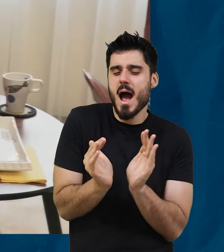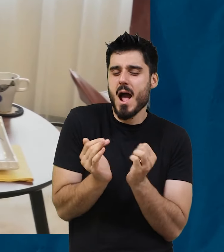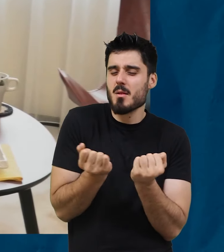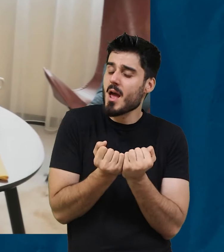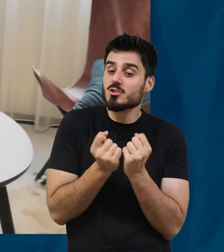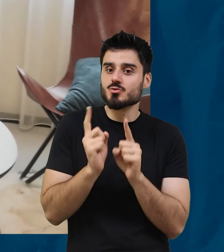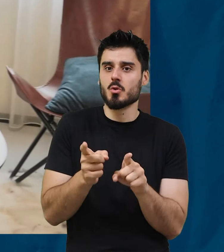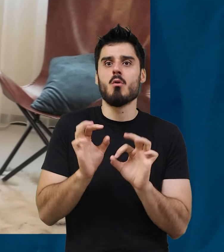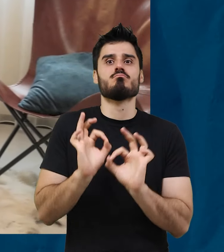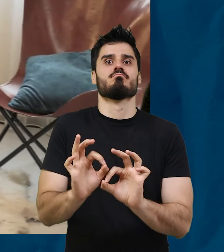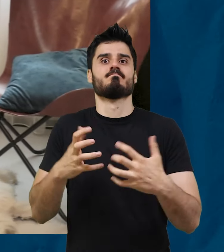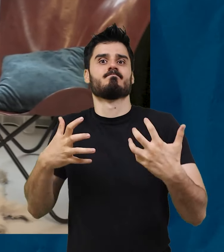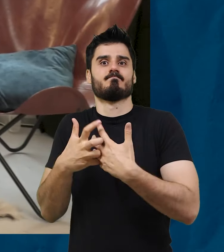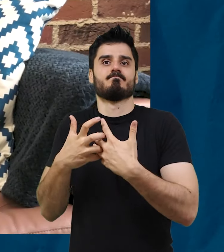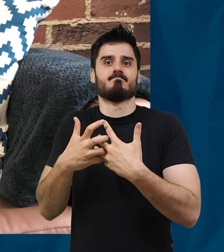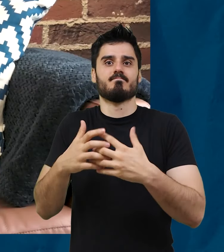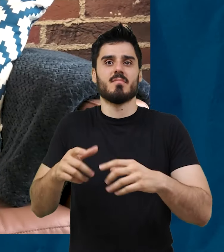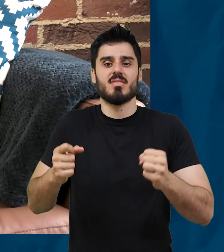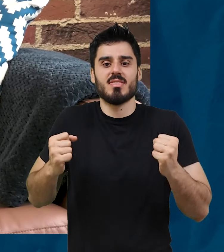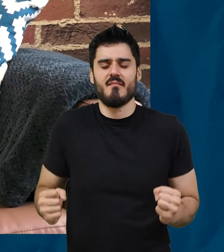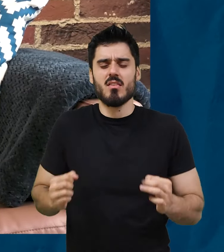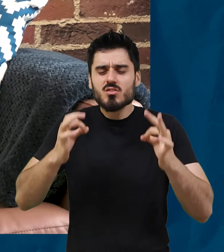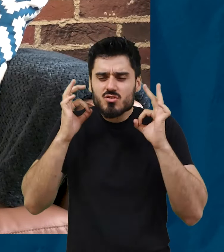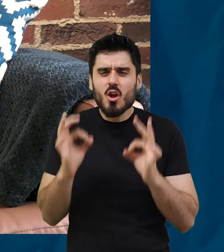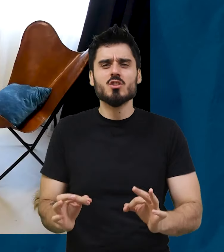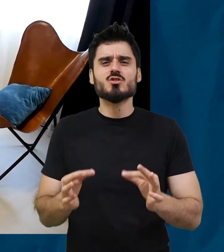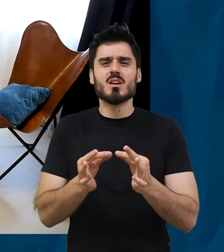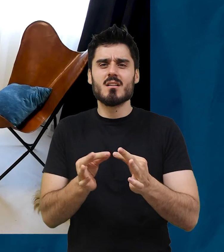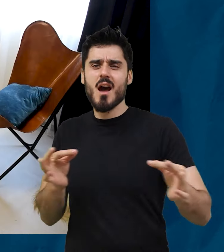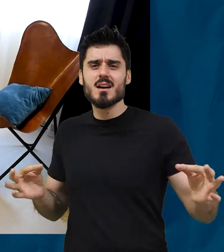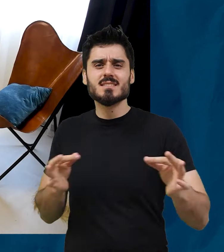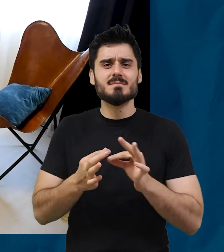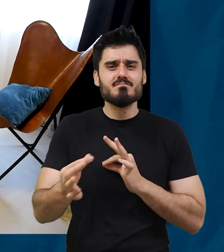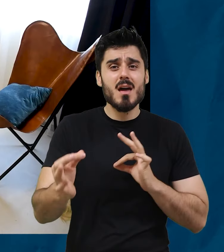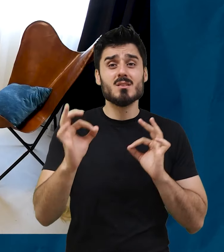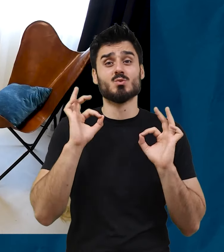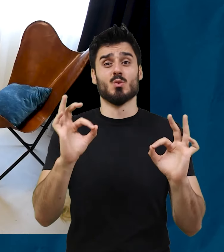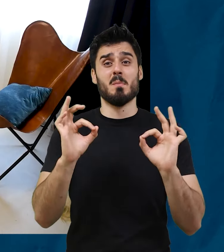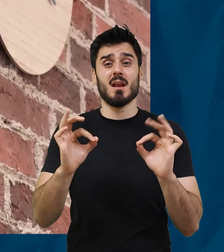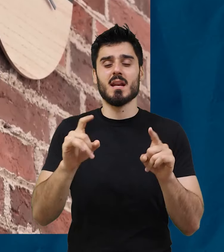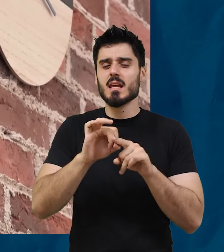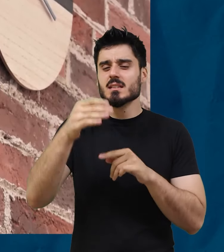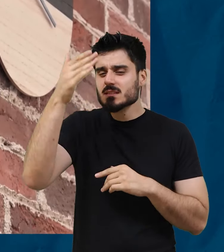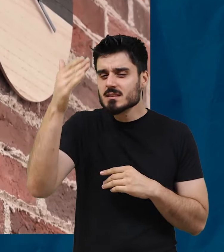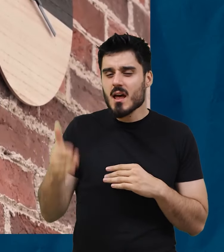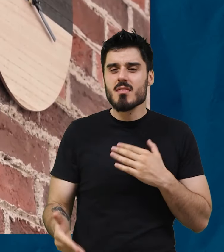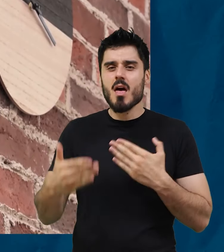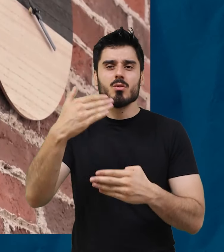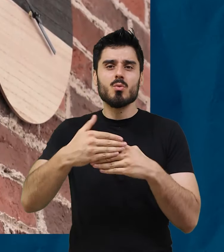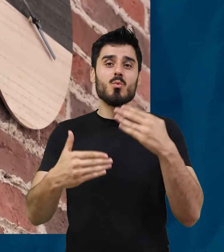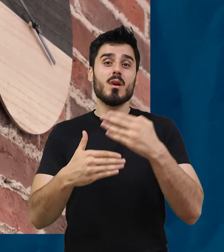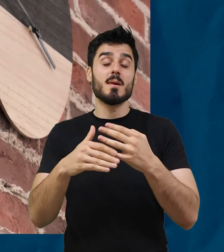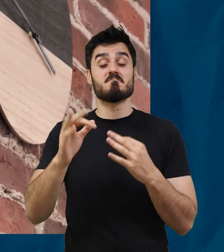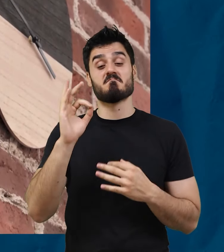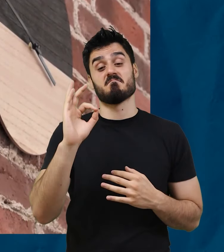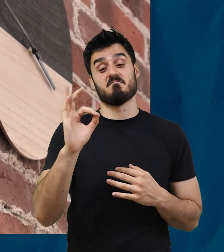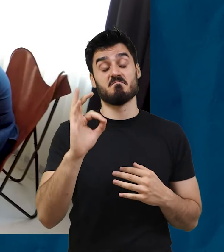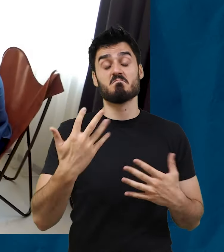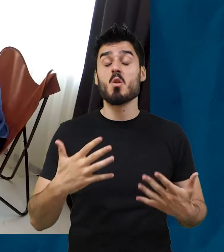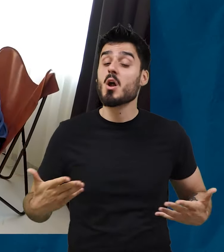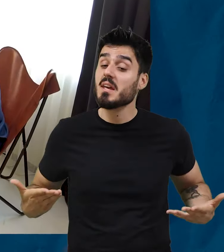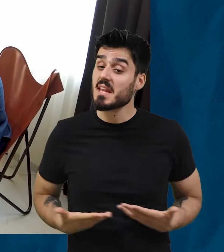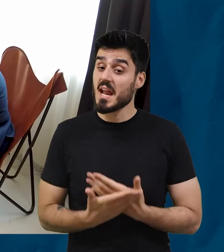пространство. Е прекрасно застанала с точния размер. Идеално. И на стената с тухлите най-добре застава.